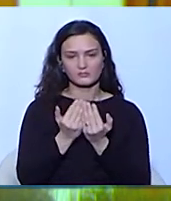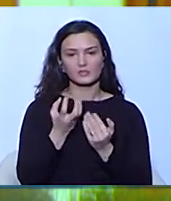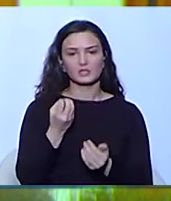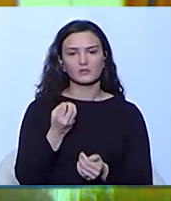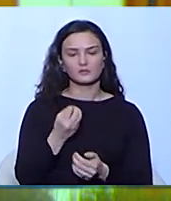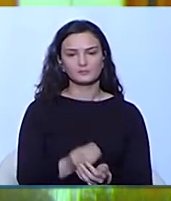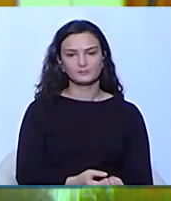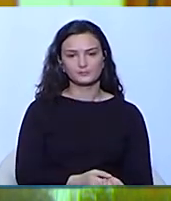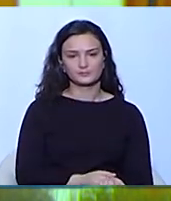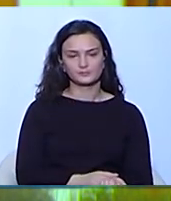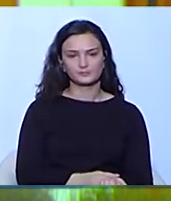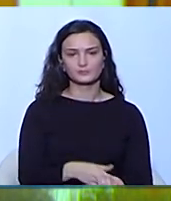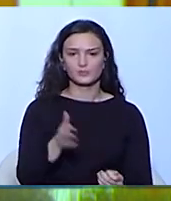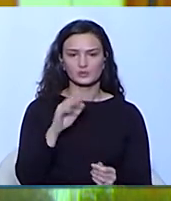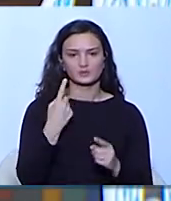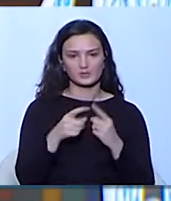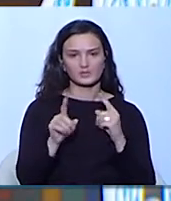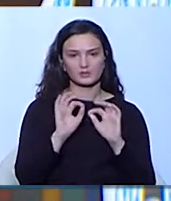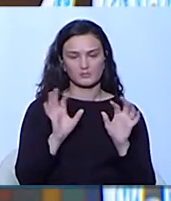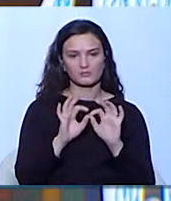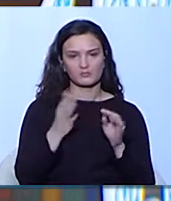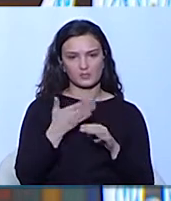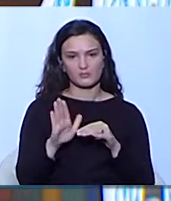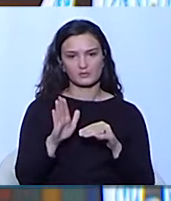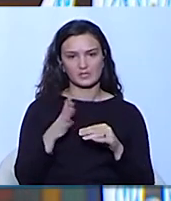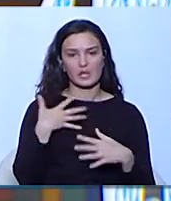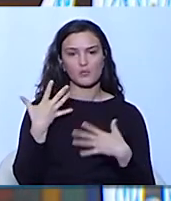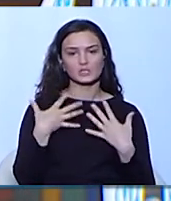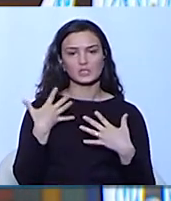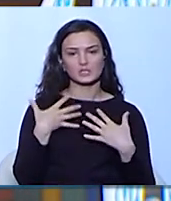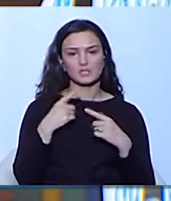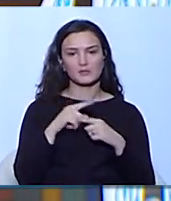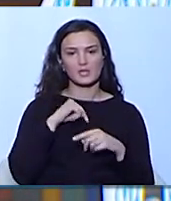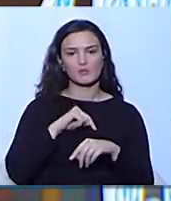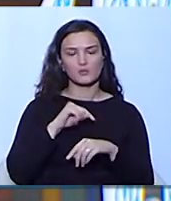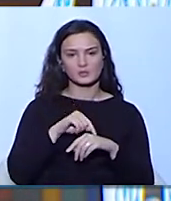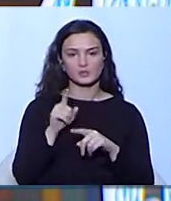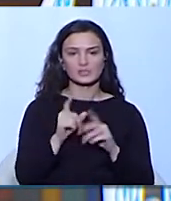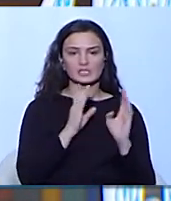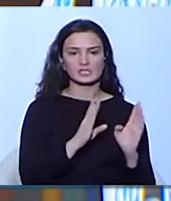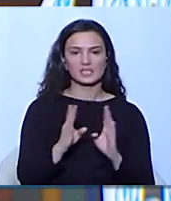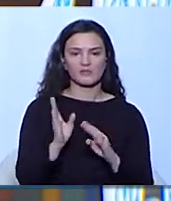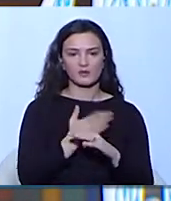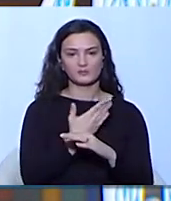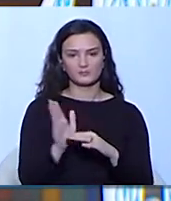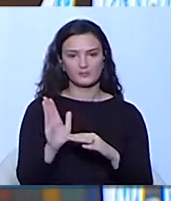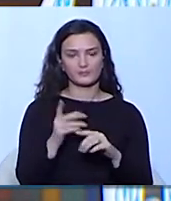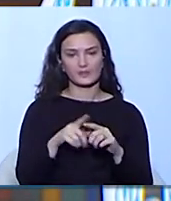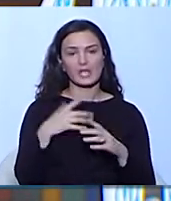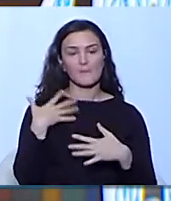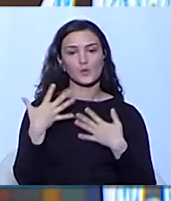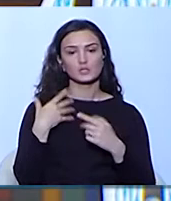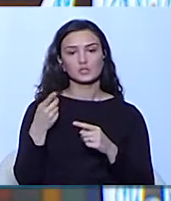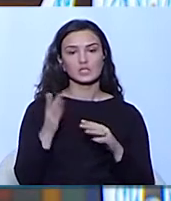კიდევ იცით რა, მოდით მე სხვანაირად გამოვყოფ. გამოვყოფ ემოციურ ნაწილს და გამოვყოფ ქცევით ნაწილს, ხო? ემოციურს